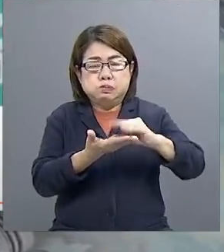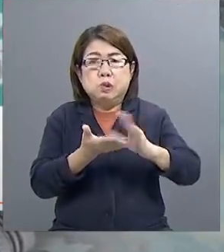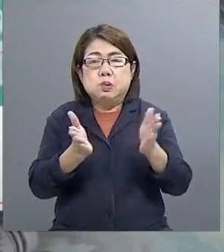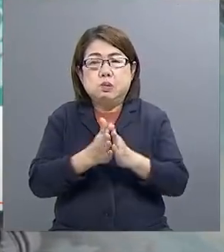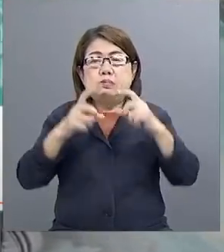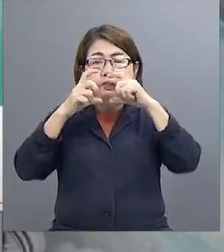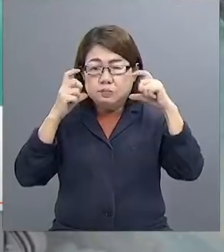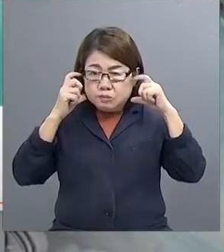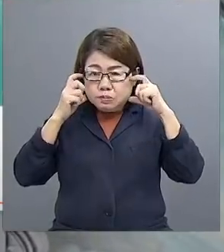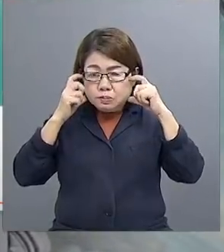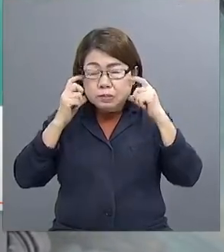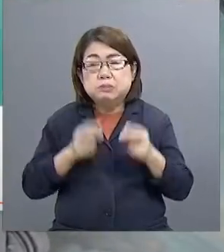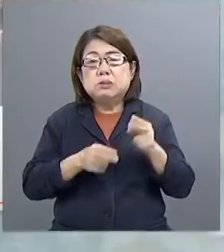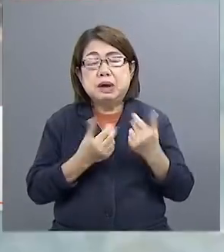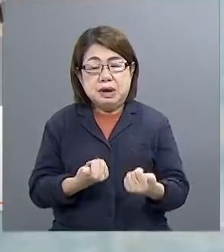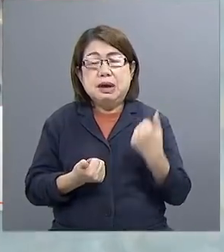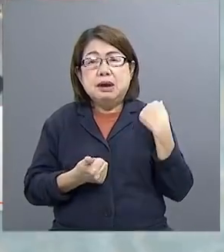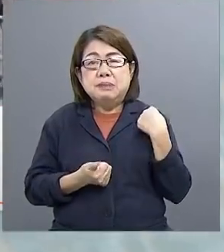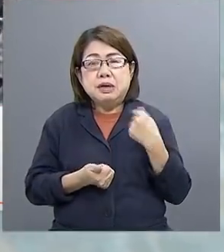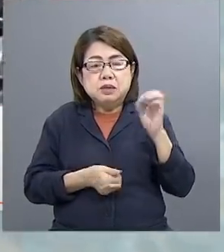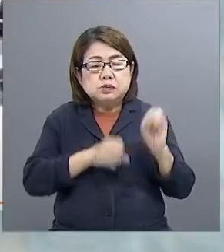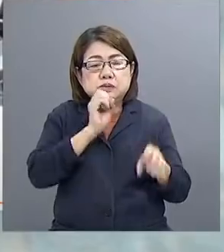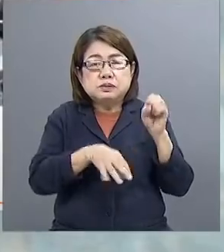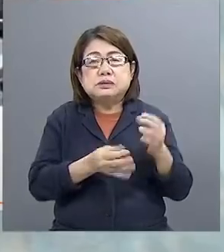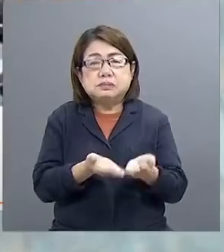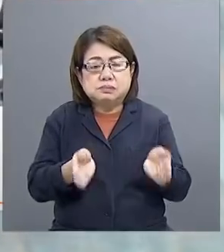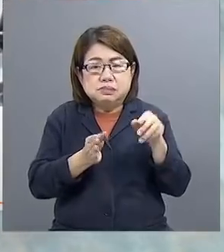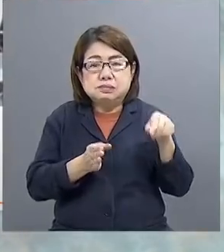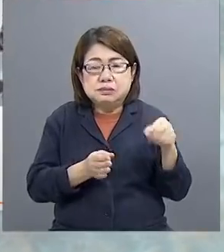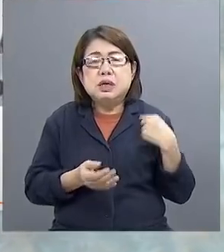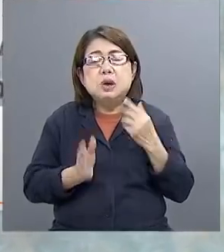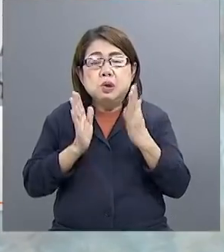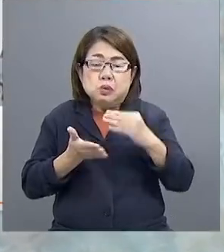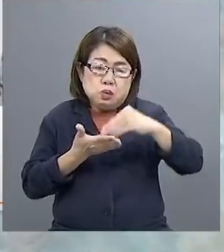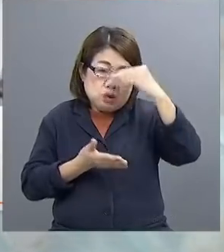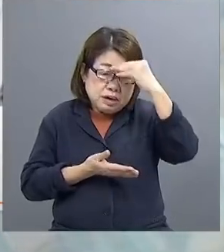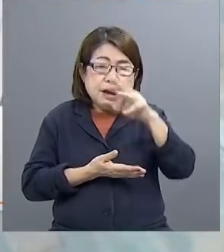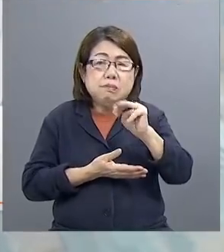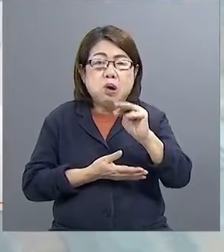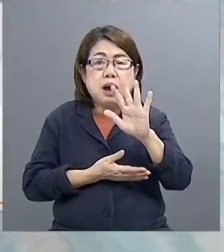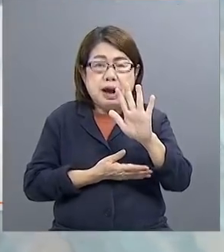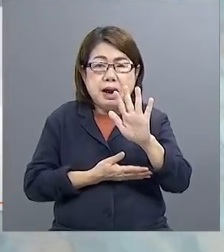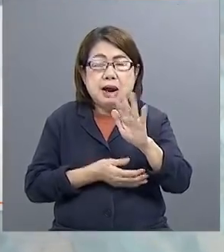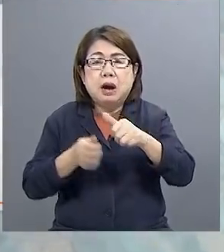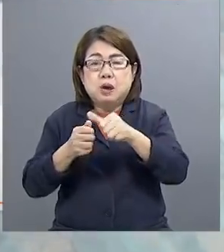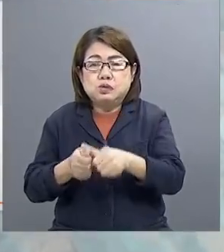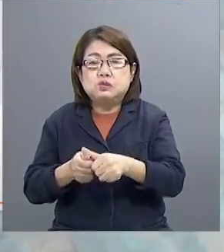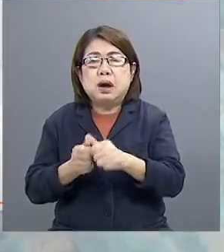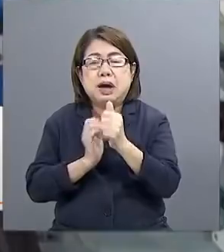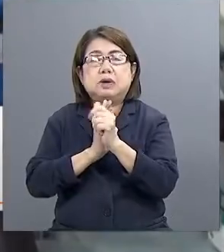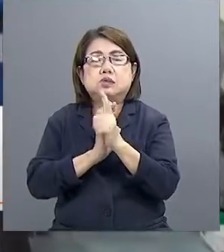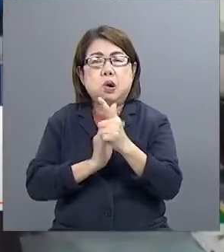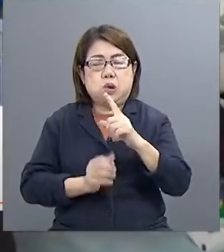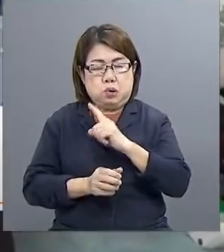หุ่นถังขยะอัตโนมัติที่นักเรียนชั้นมัธยมศึกษาปีที่ 5โรงเรียนบางเสด็จวิทยาคมตำบลบางเสด็จอำเภอป่าโมกจังหวัดอ่างทองครับเขาช่วย